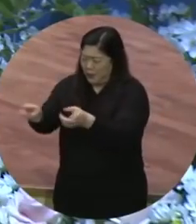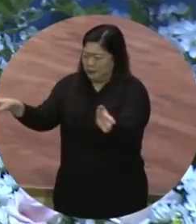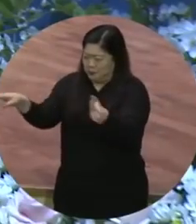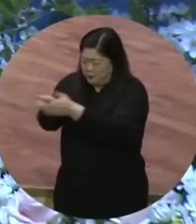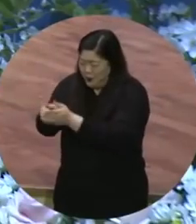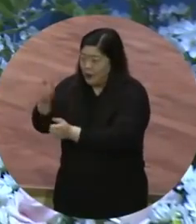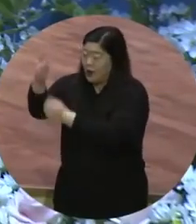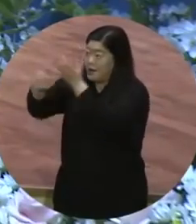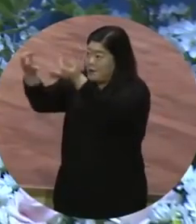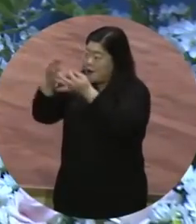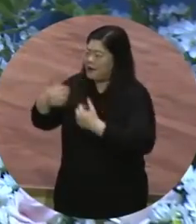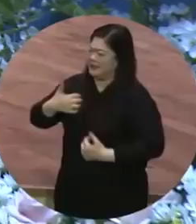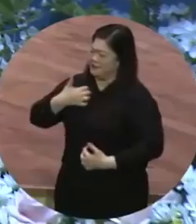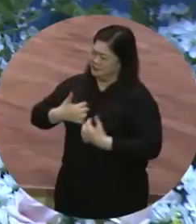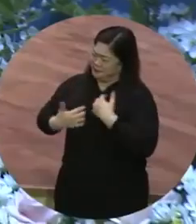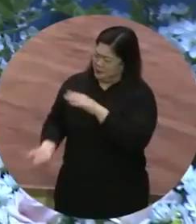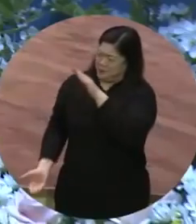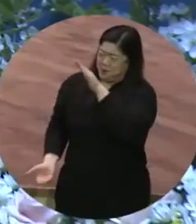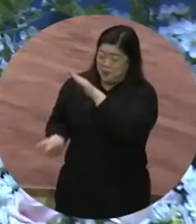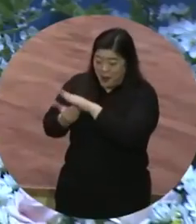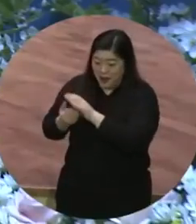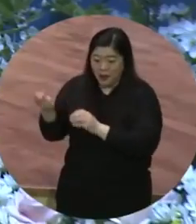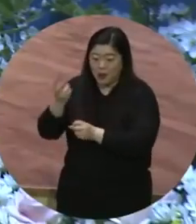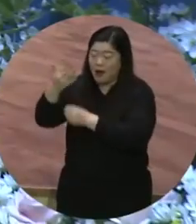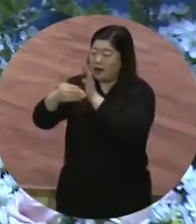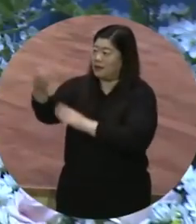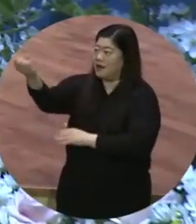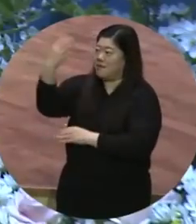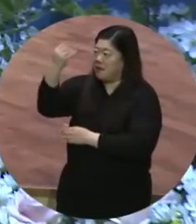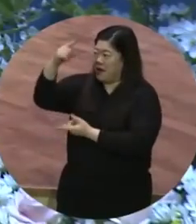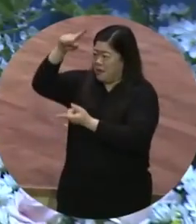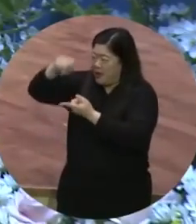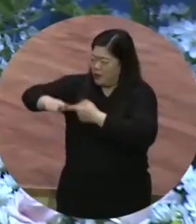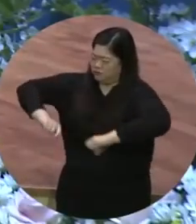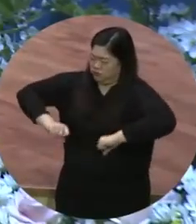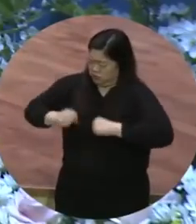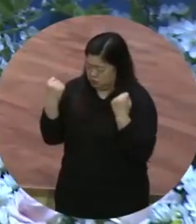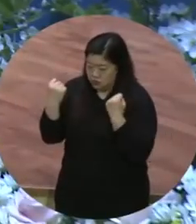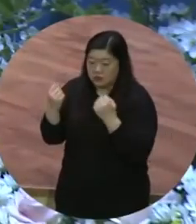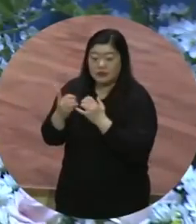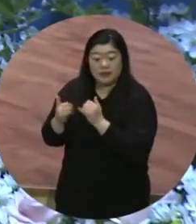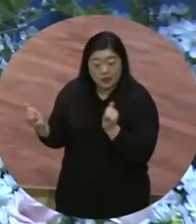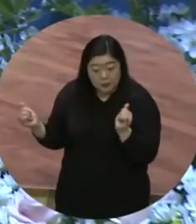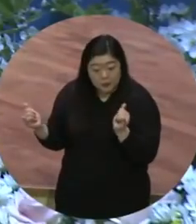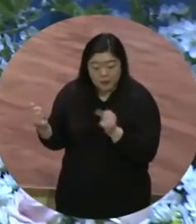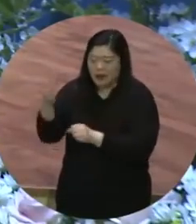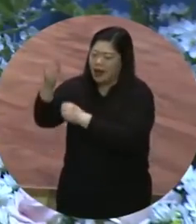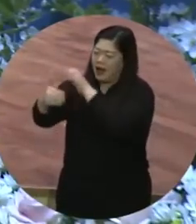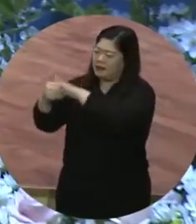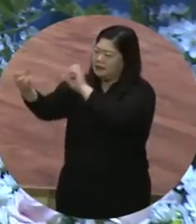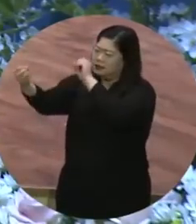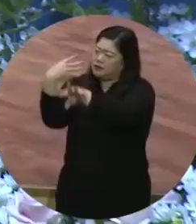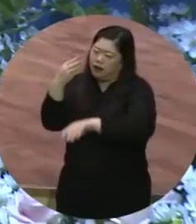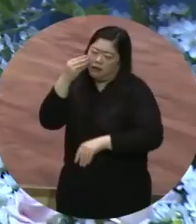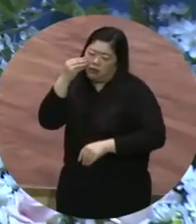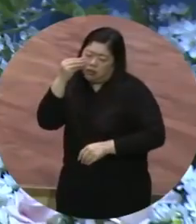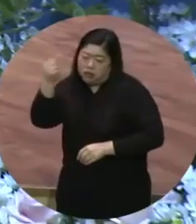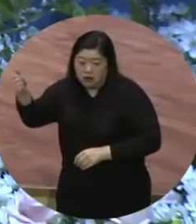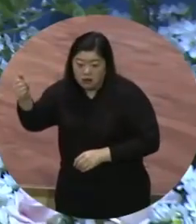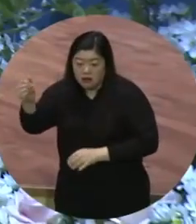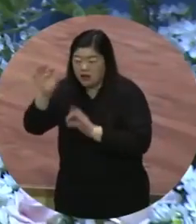사람, 하나님의 음성을 듣는 사람, 하나님의 응답받는 사람, 성경적 신앙생활의